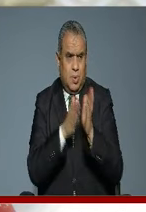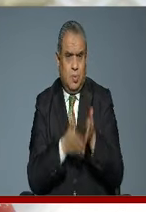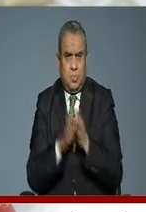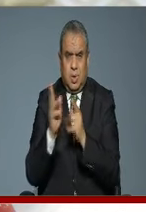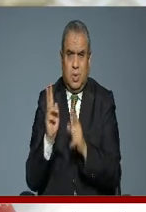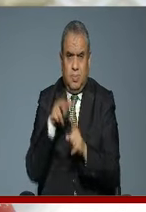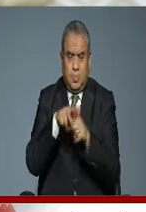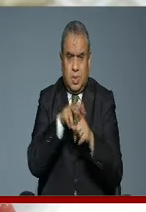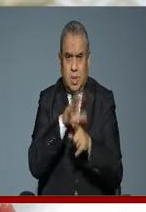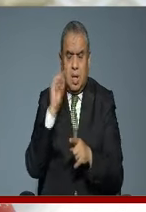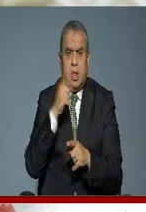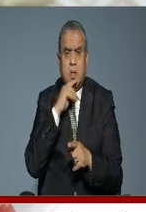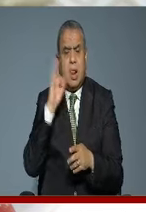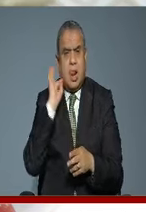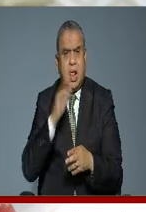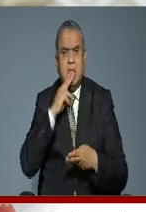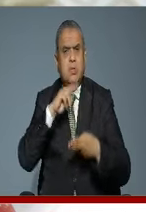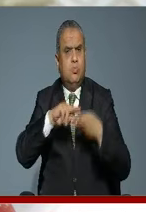والمعادات السامية.